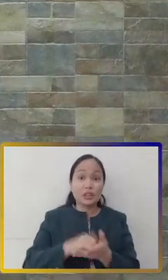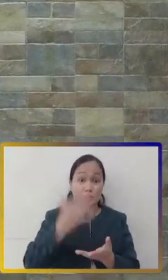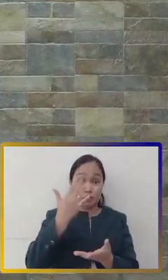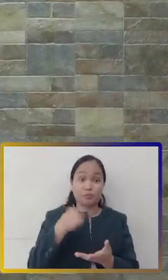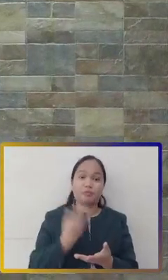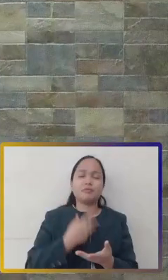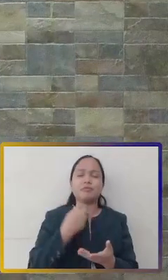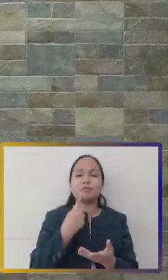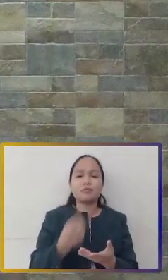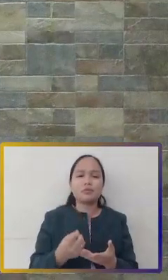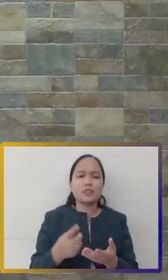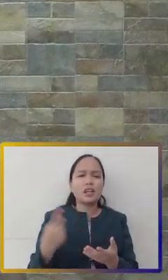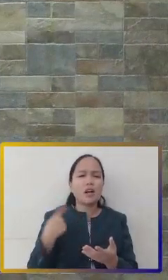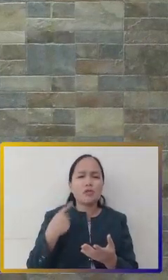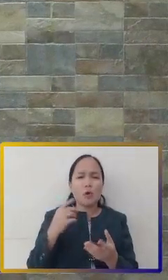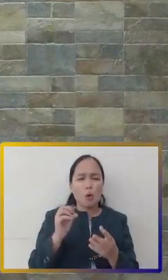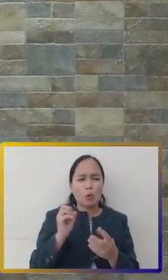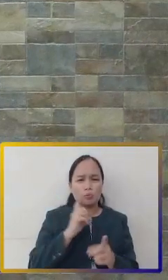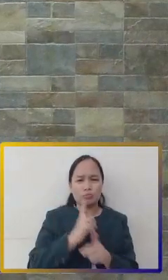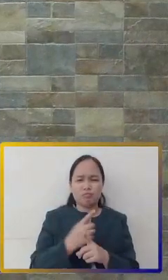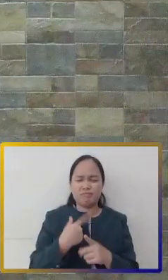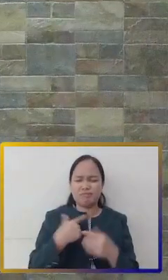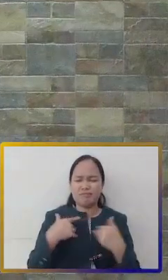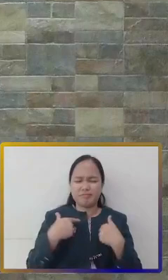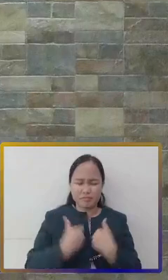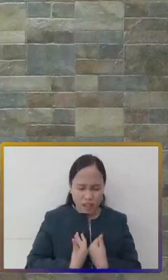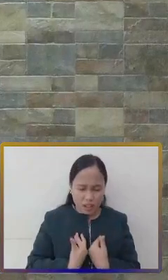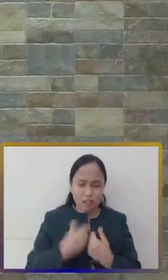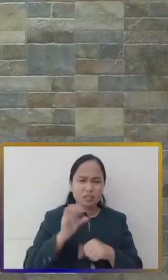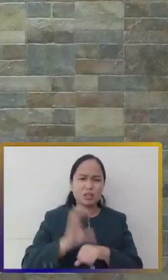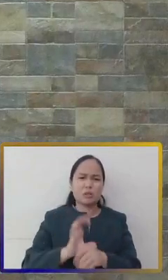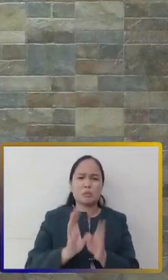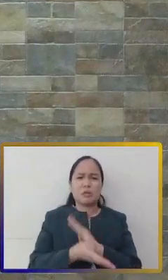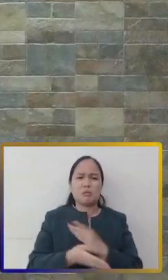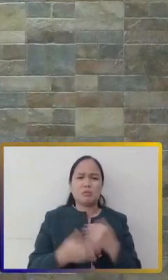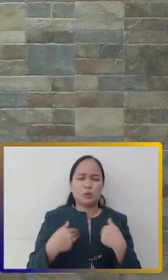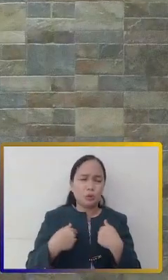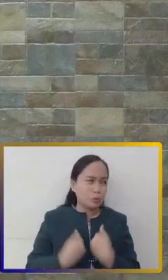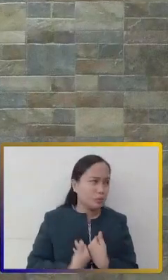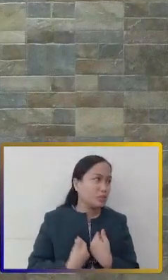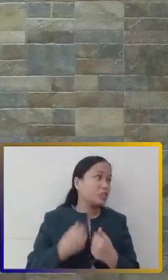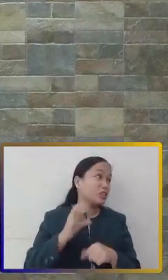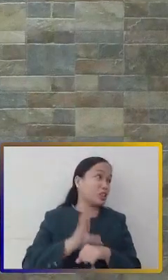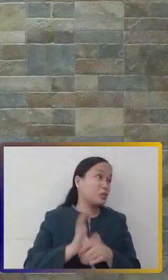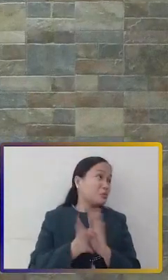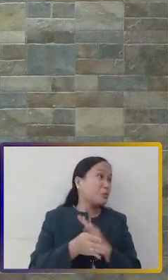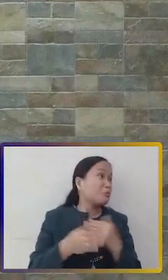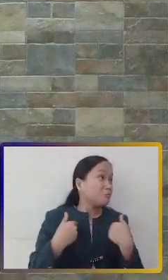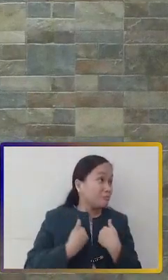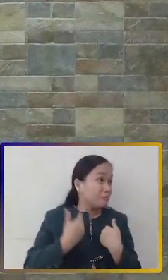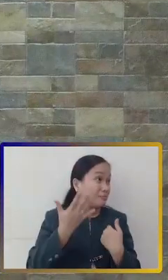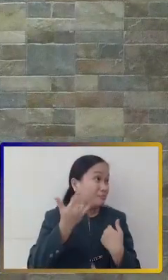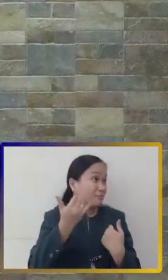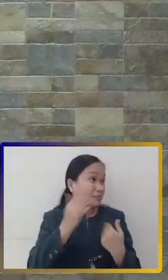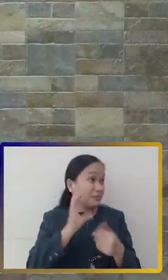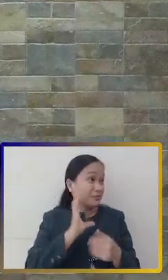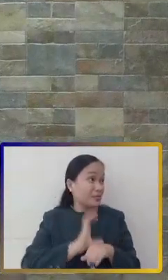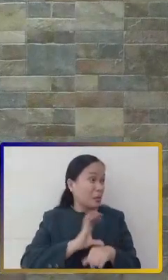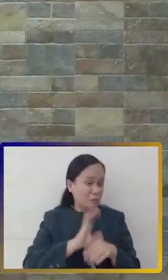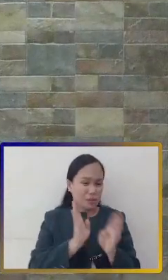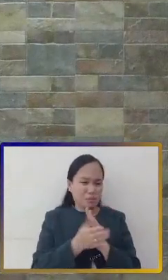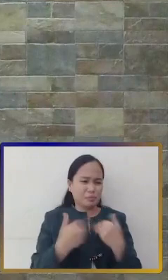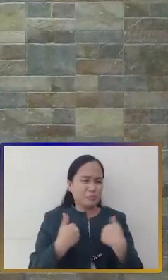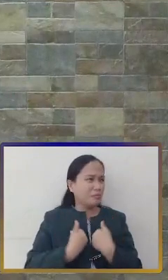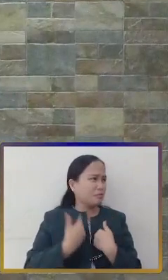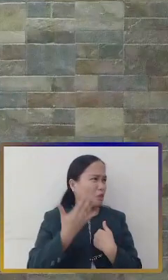ko, they're already exhausted. Napapagod na sila sa kahit masabihin natin that they are. Sabi ko nga po, huwag na tayong pumunta sa